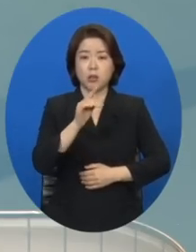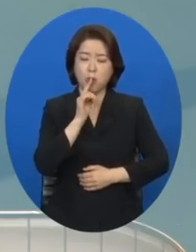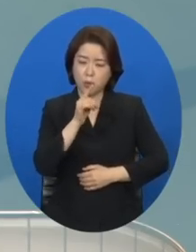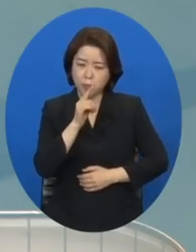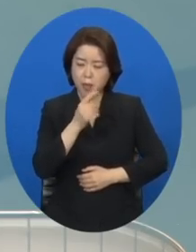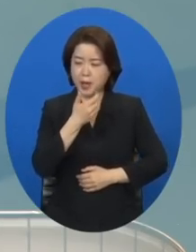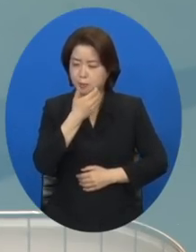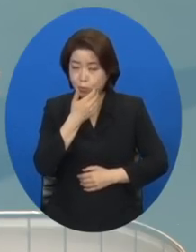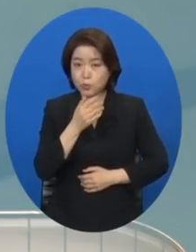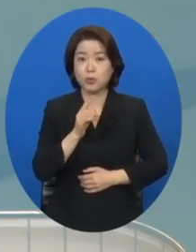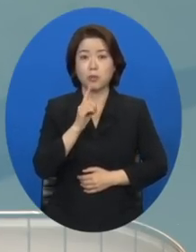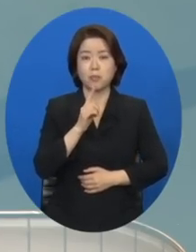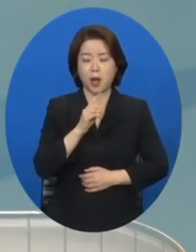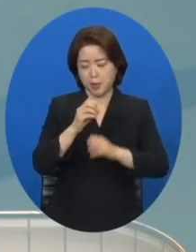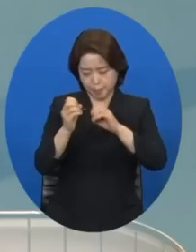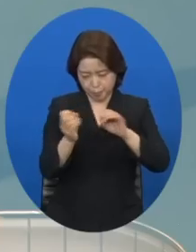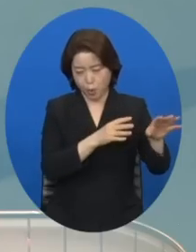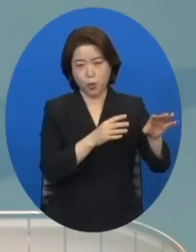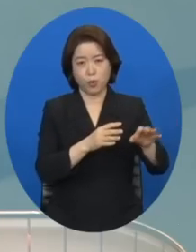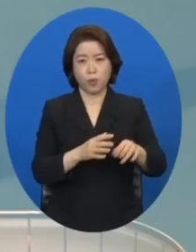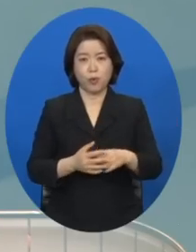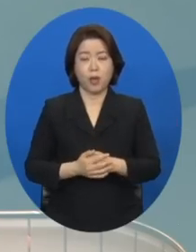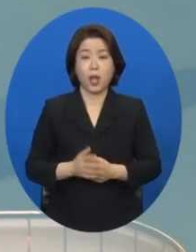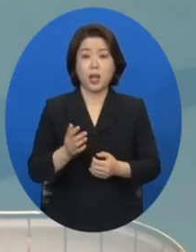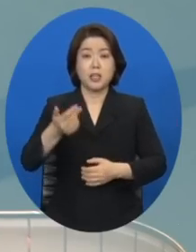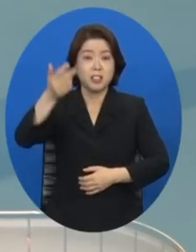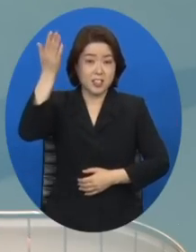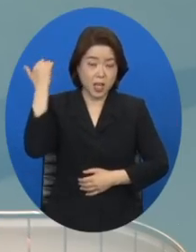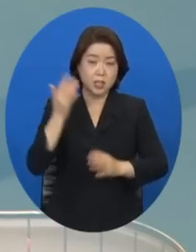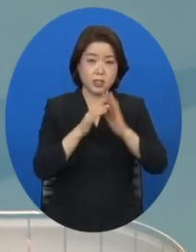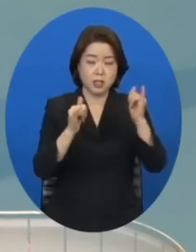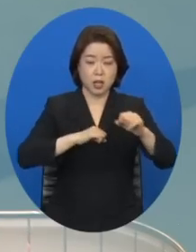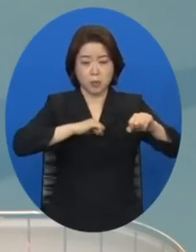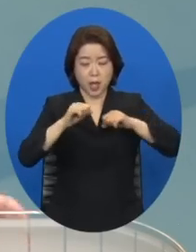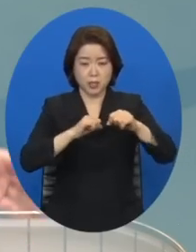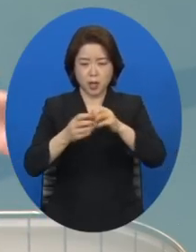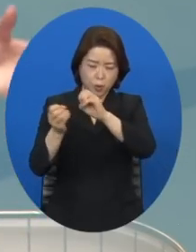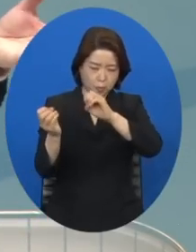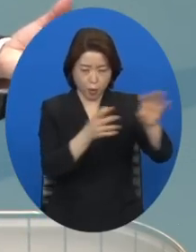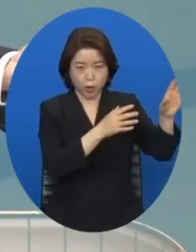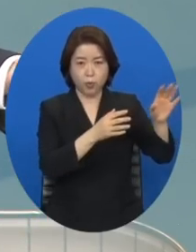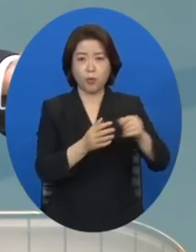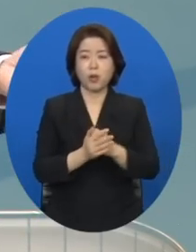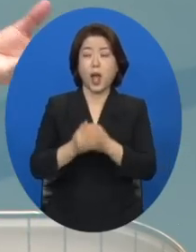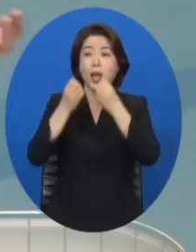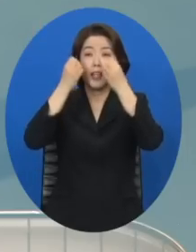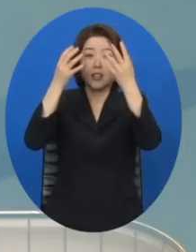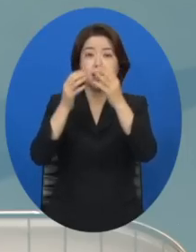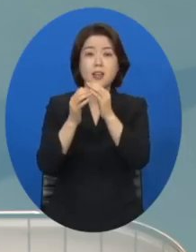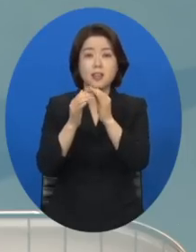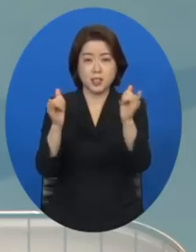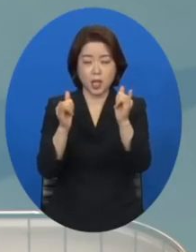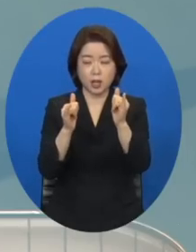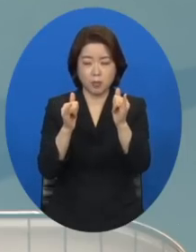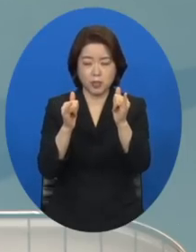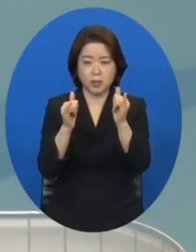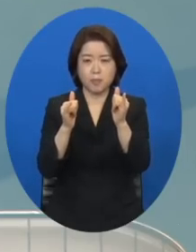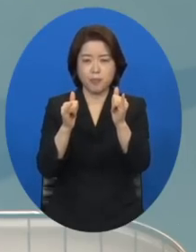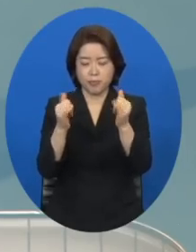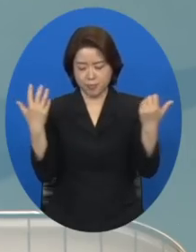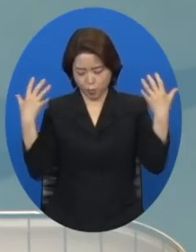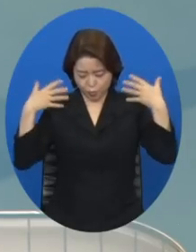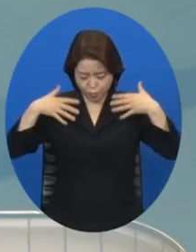부끄러운 말을 버리십시오 옛 사람을 행실과 함께 벗어버리고 세 사람을 입으십시오